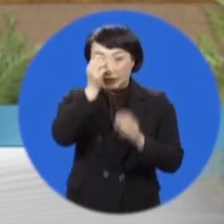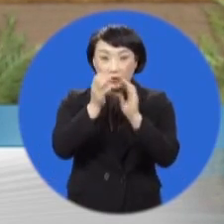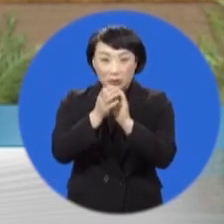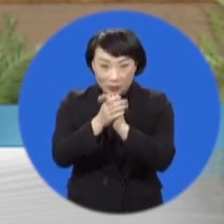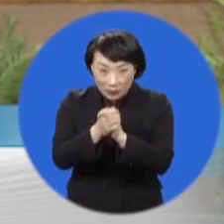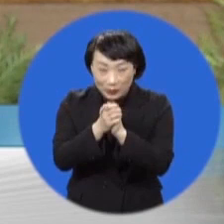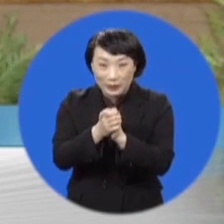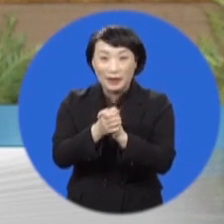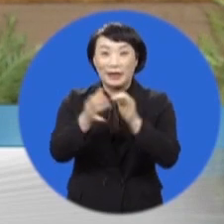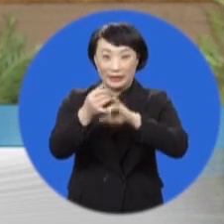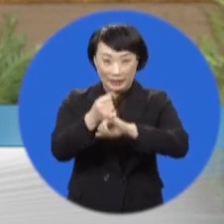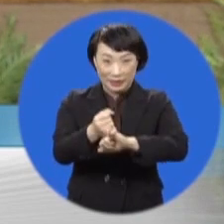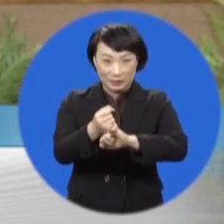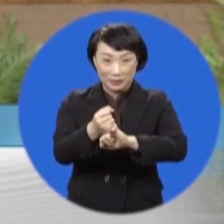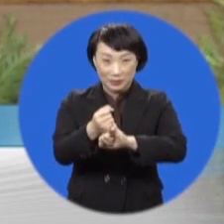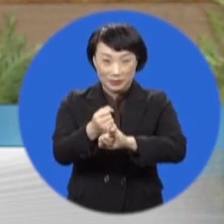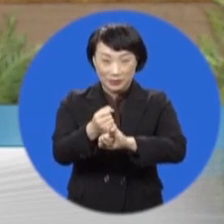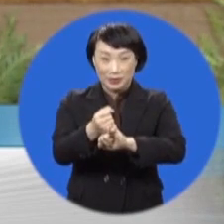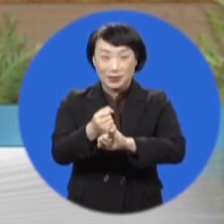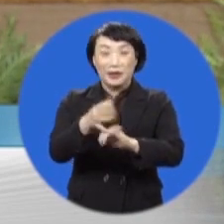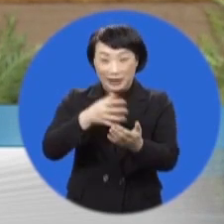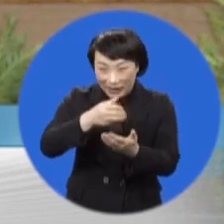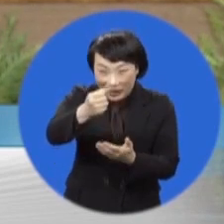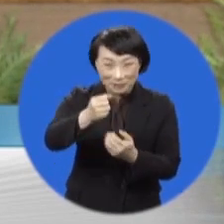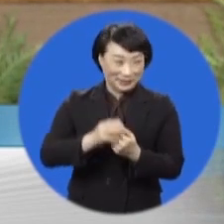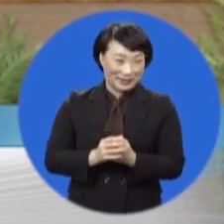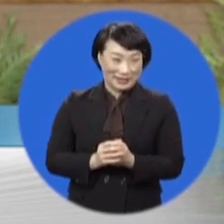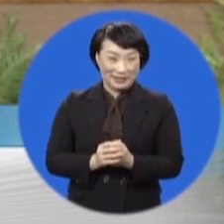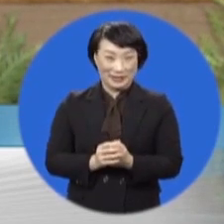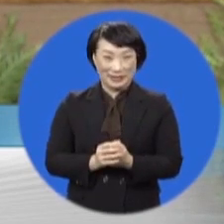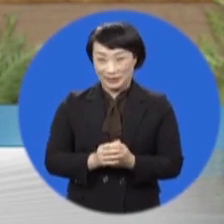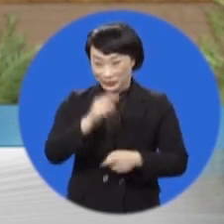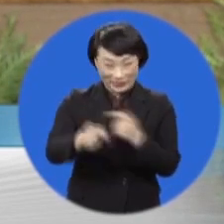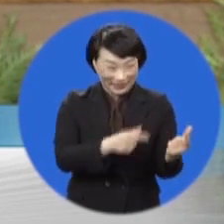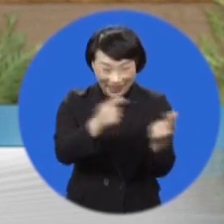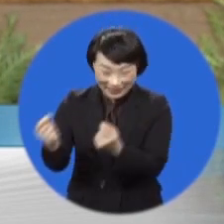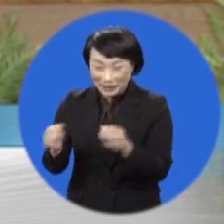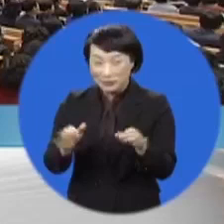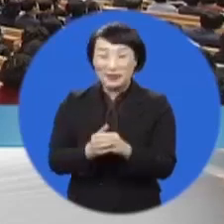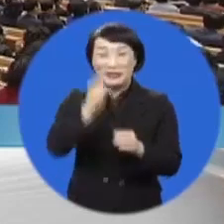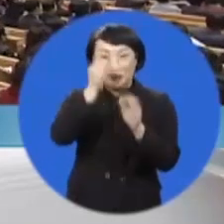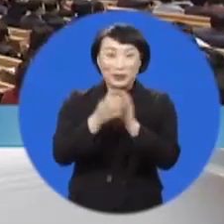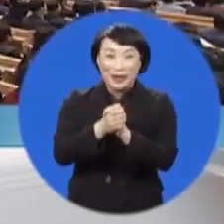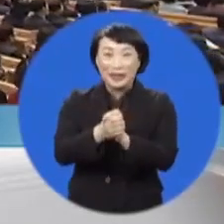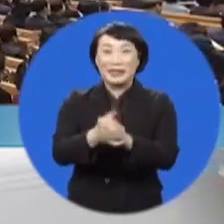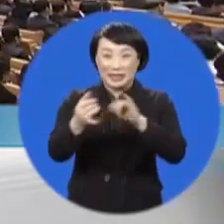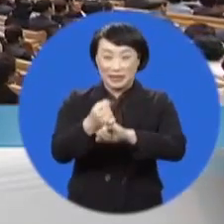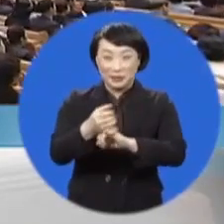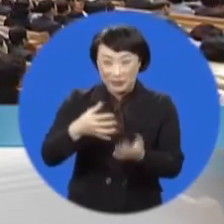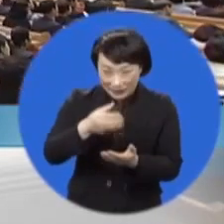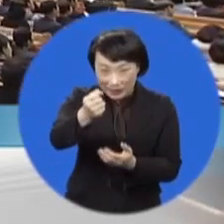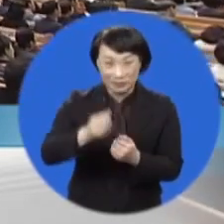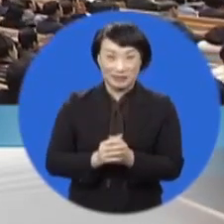의 약속을 성취해 라 다같이 시 이 작 키엘